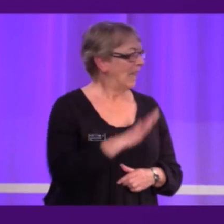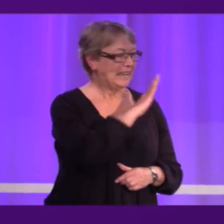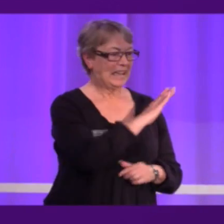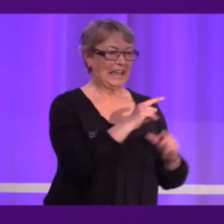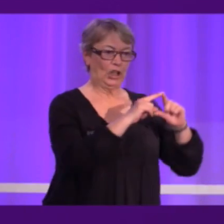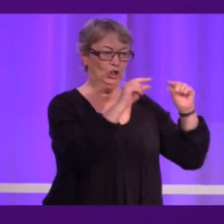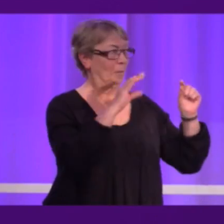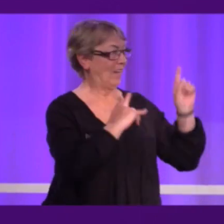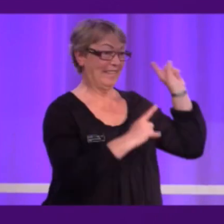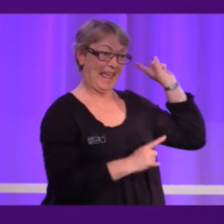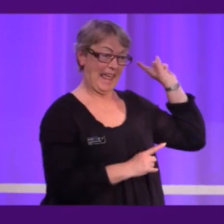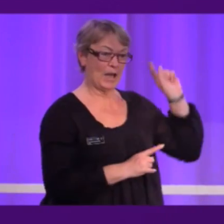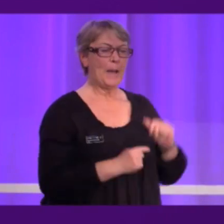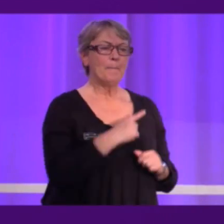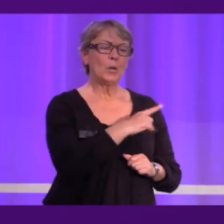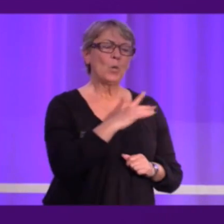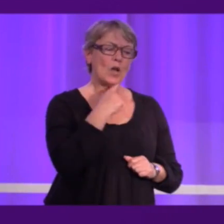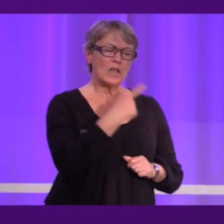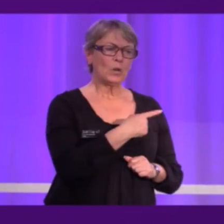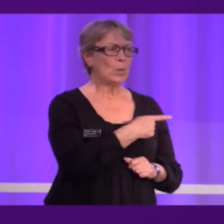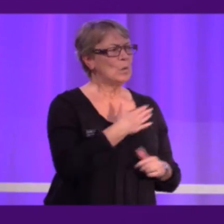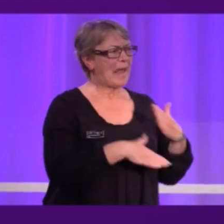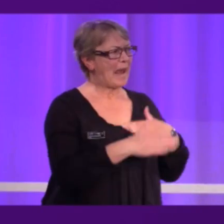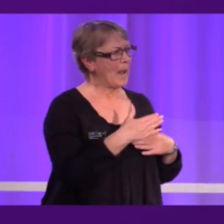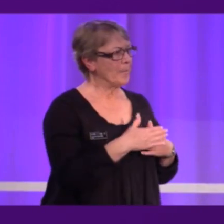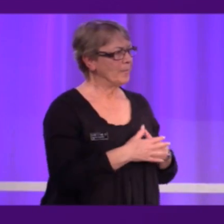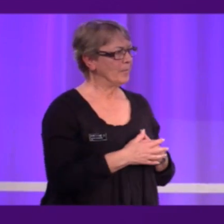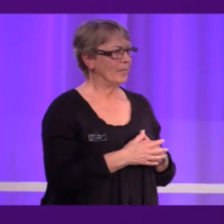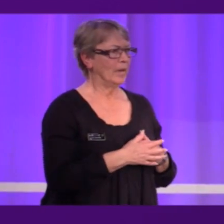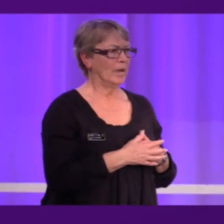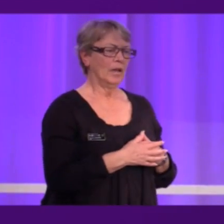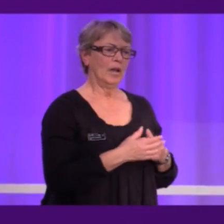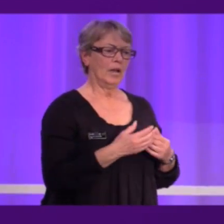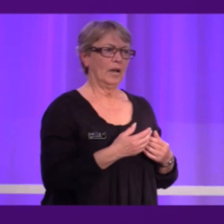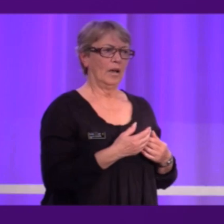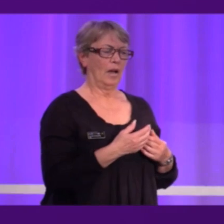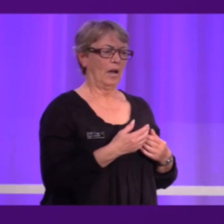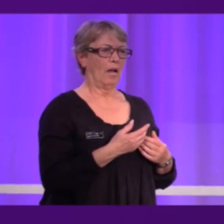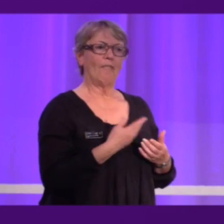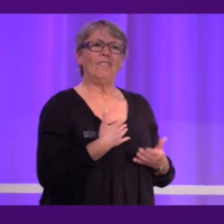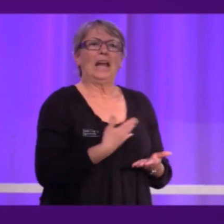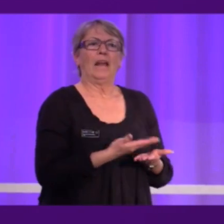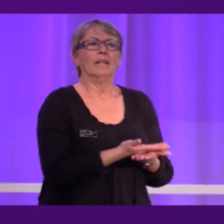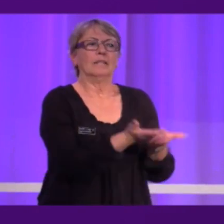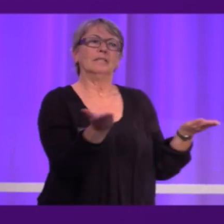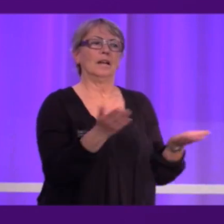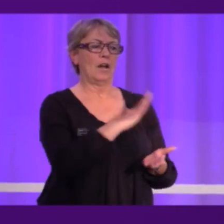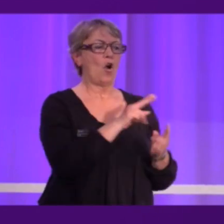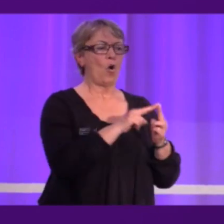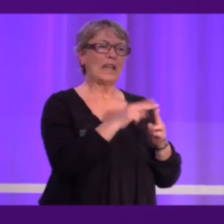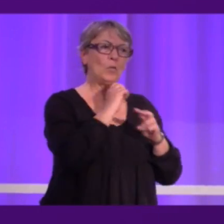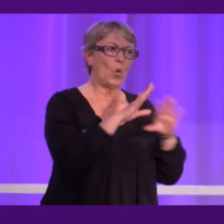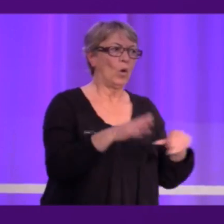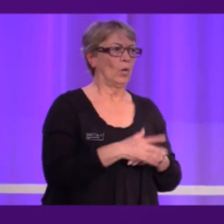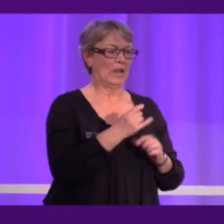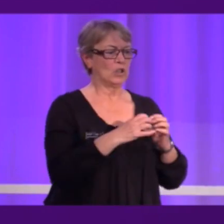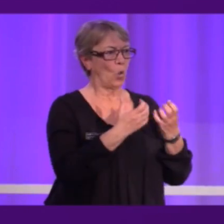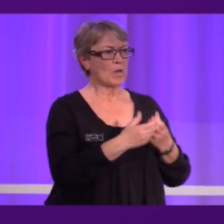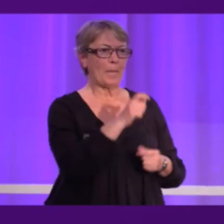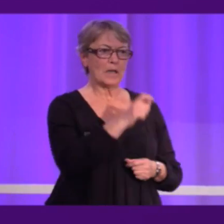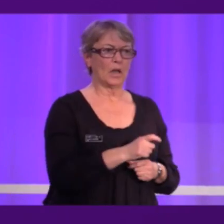namnskylt är där bakom. Men du har ju också sagt att du gärna delar mer av din kontaktinformation sen. Du är en väldigt social person